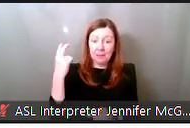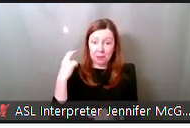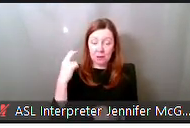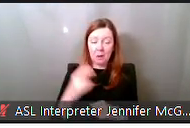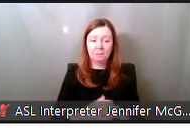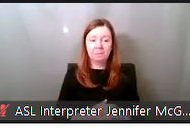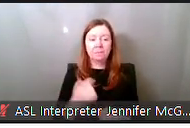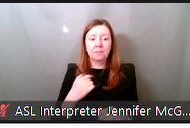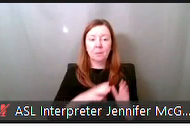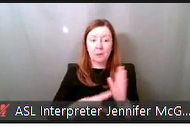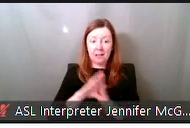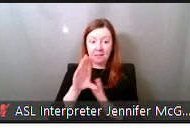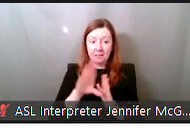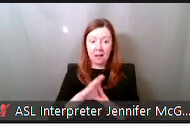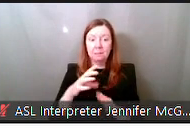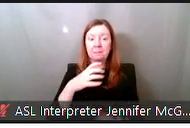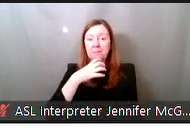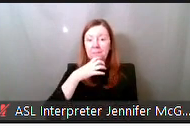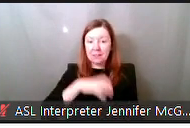2年前，